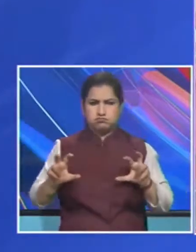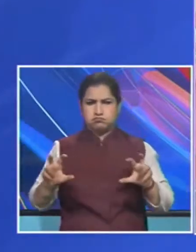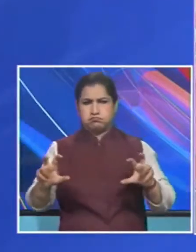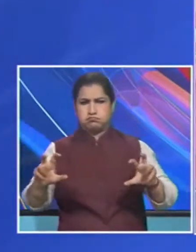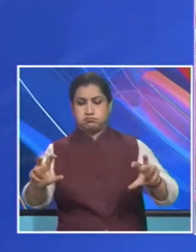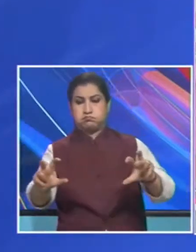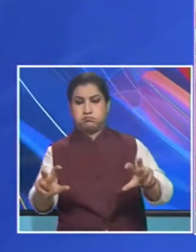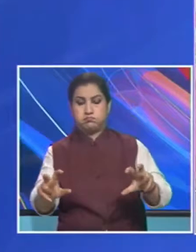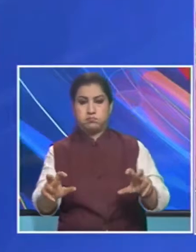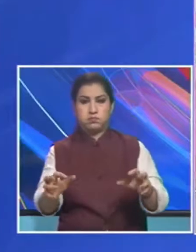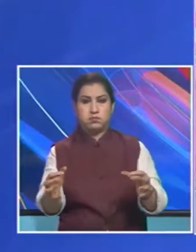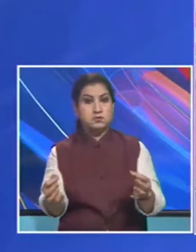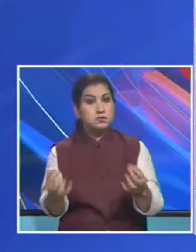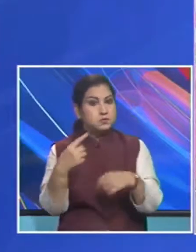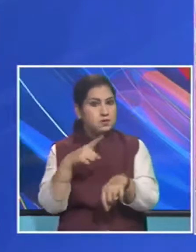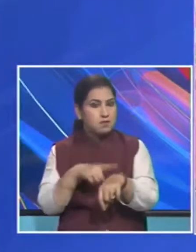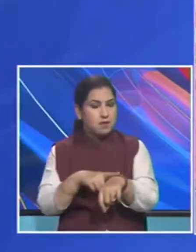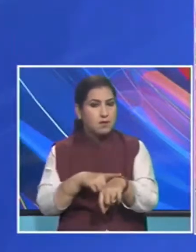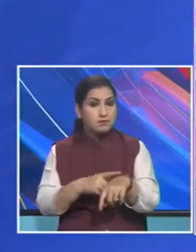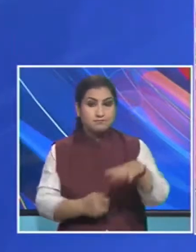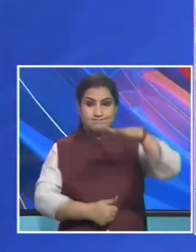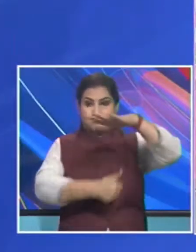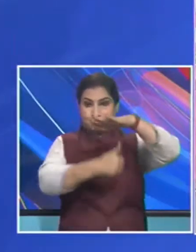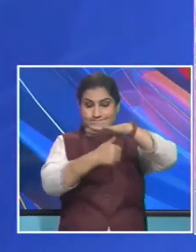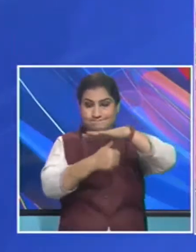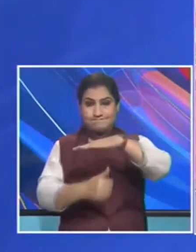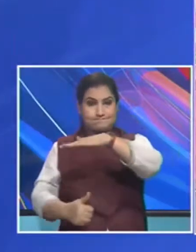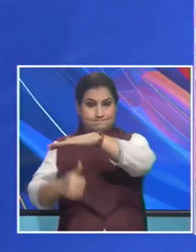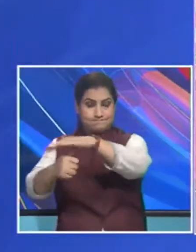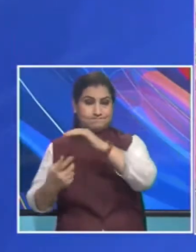बहुत ही खास अवसर। देश के राष्ट्रपति